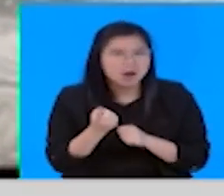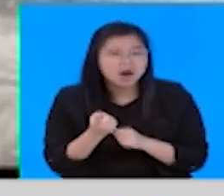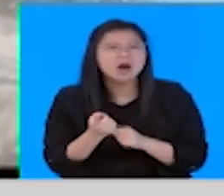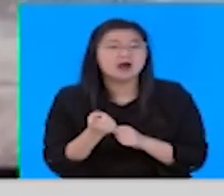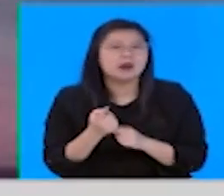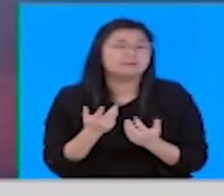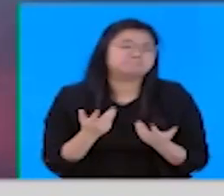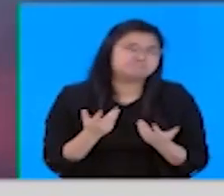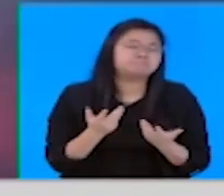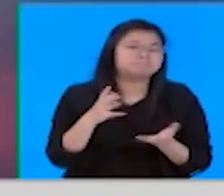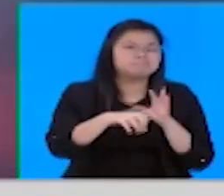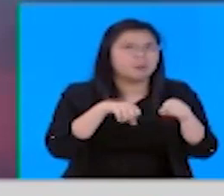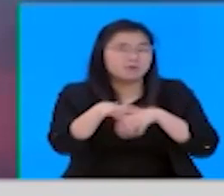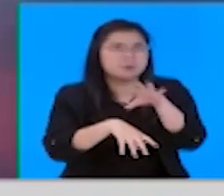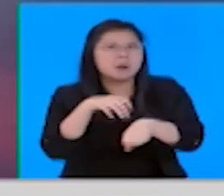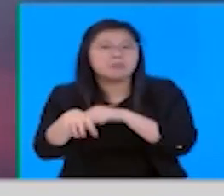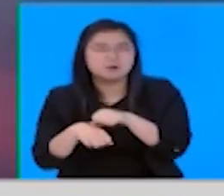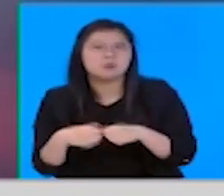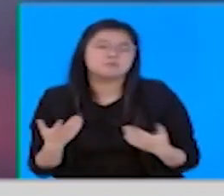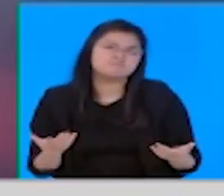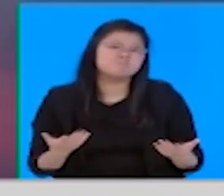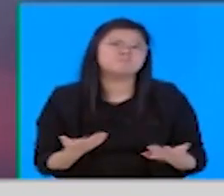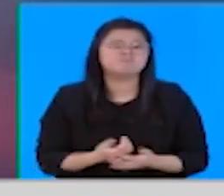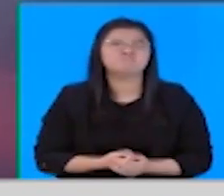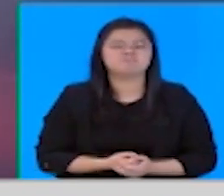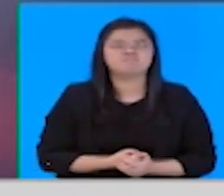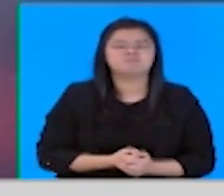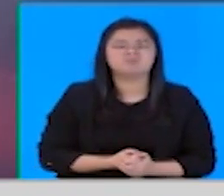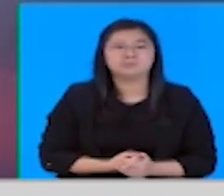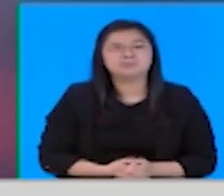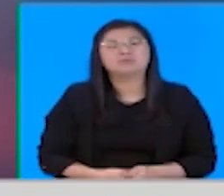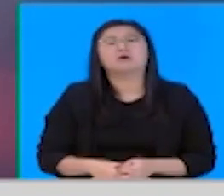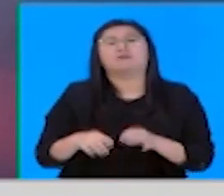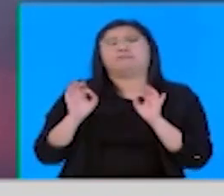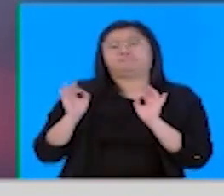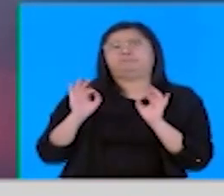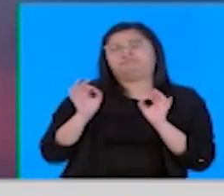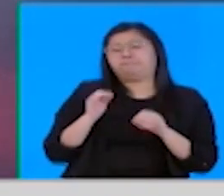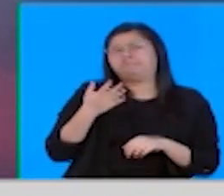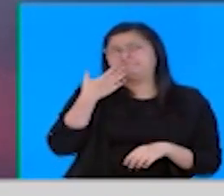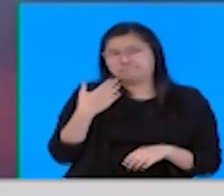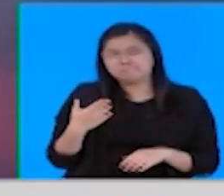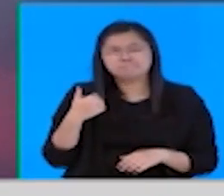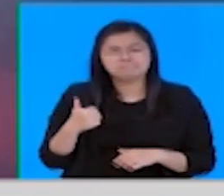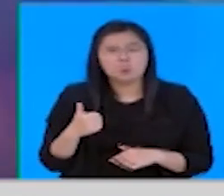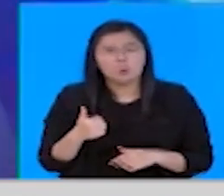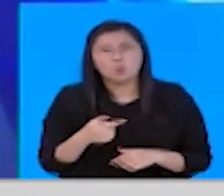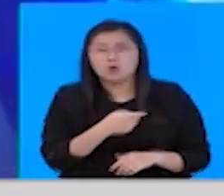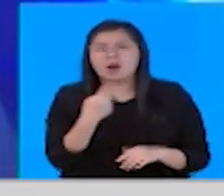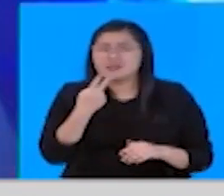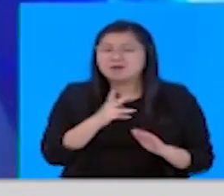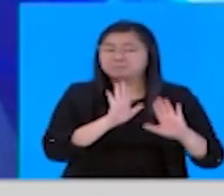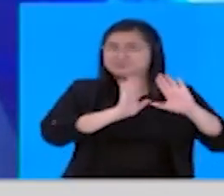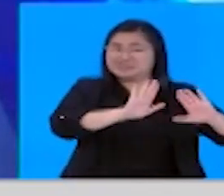baik artinya memang dampak banjir yang sangat signifikan ini Perencanaan Tata ruangnya dulu yang harus dirubah begitu Terima kasih Mas Kiki